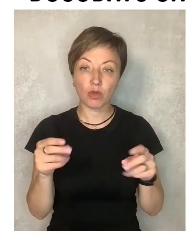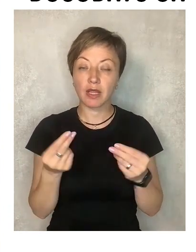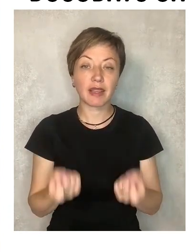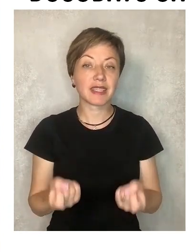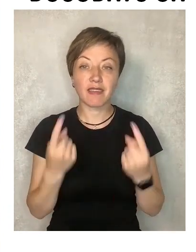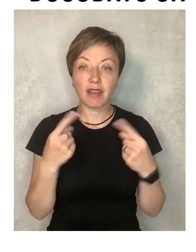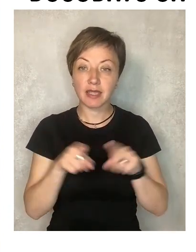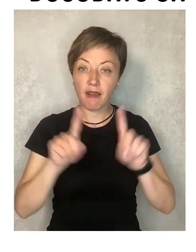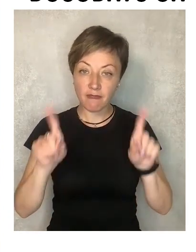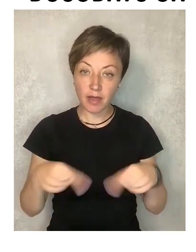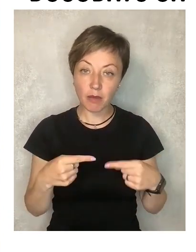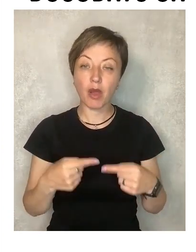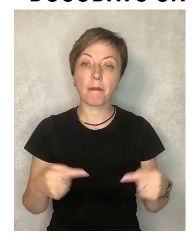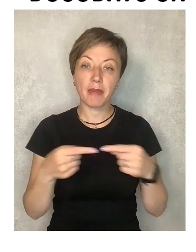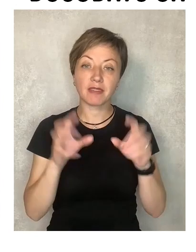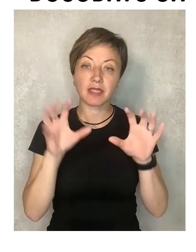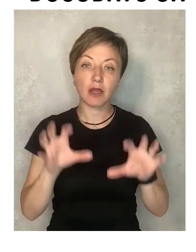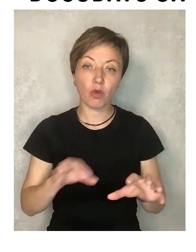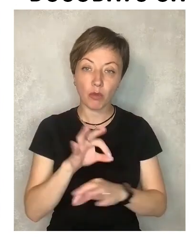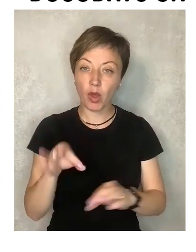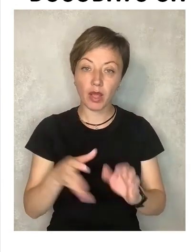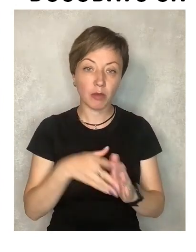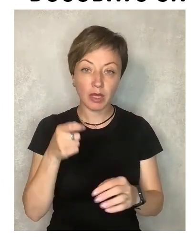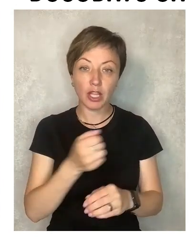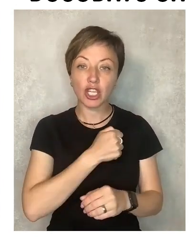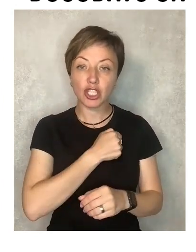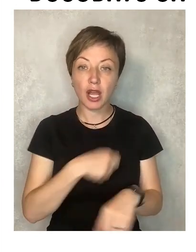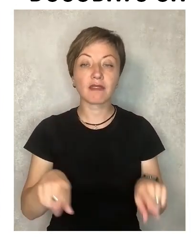вимога, то певний законопроект не подається. Тому, на жаль, в таких